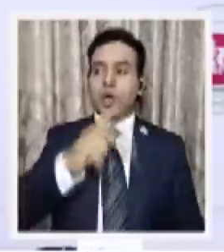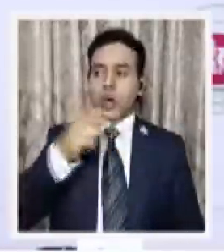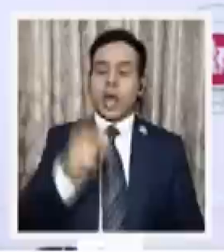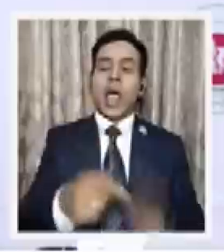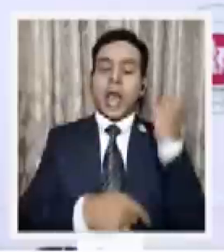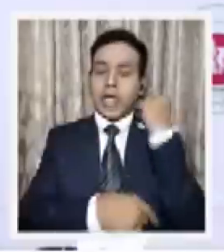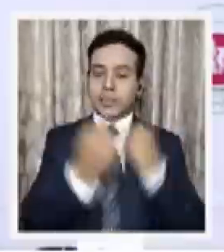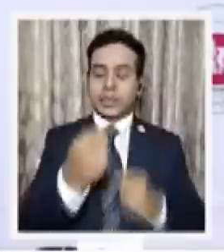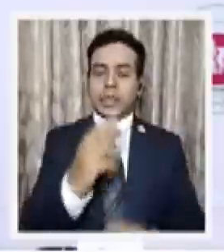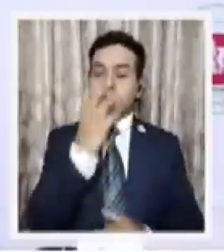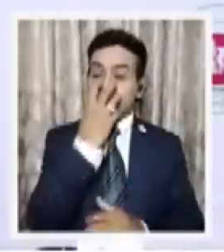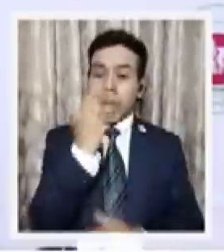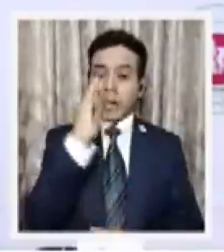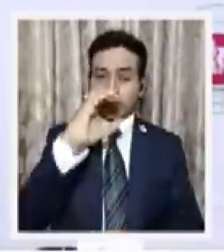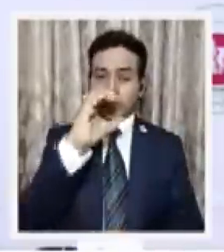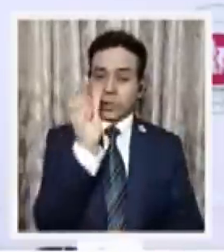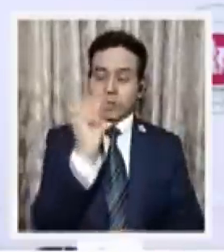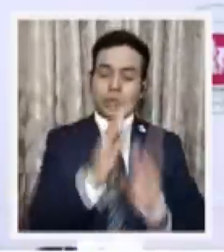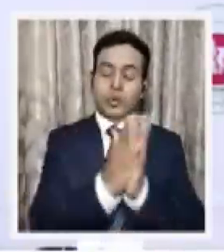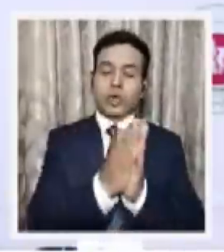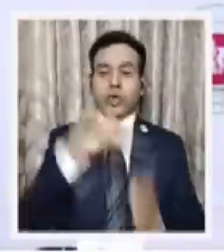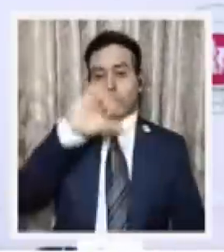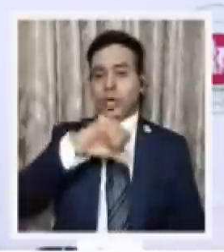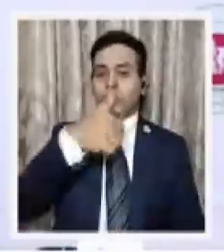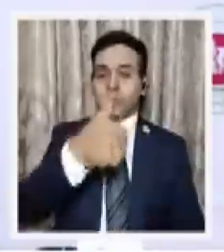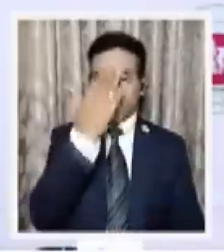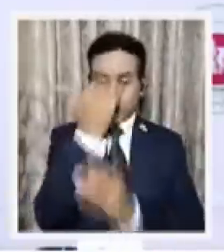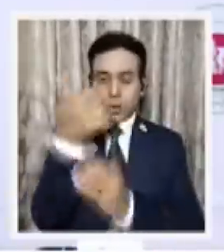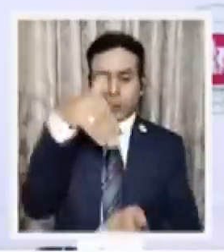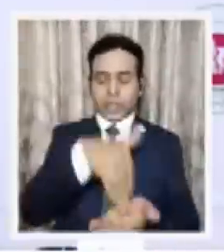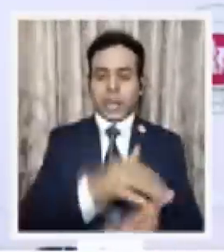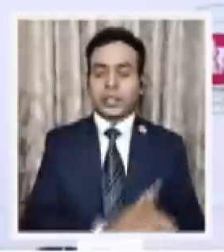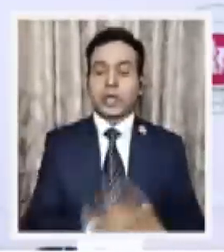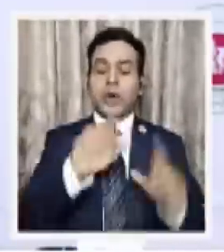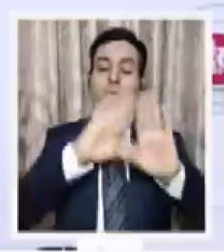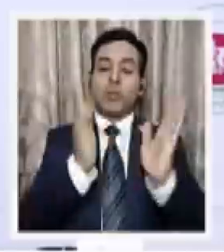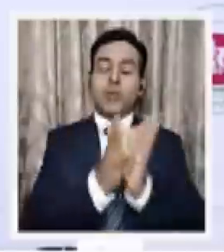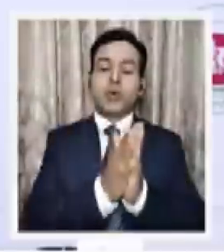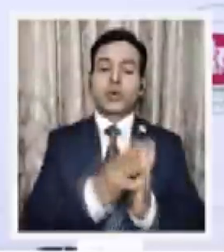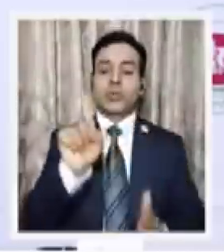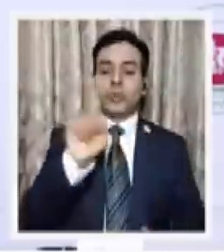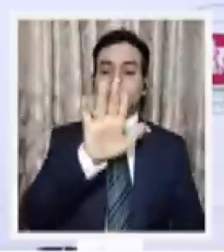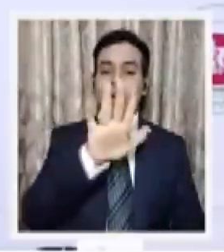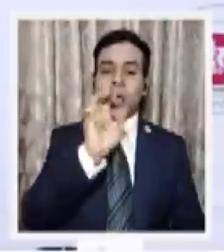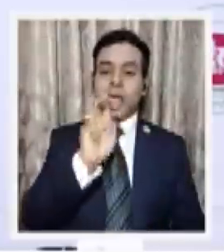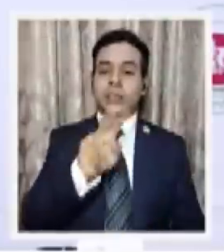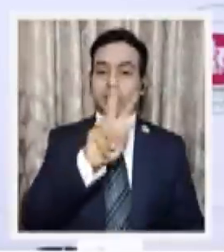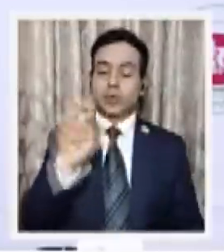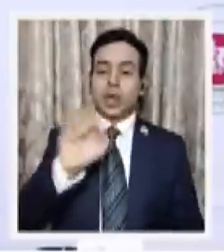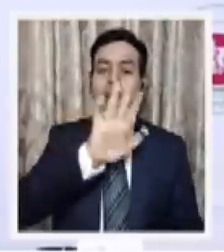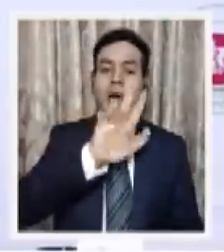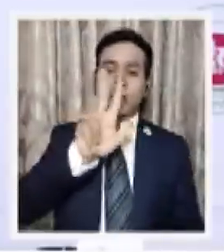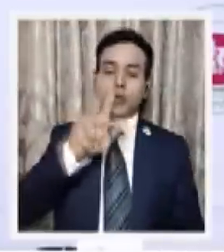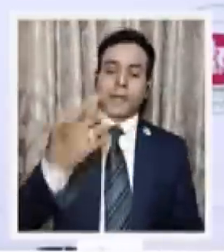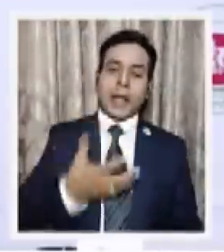আইসিইউ শয্যা রোগী ভর্তি আছেন 96 জন। সারা দেশে সব মিলিয়ে শয্যা সংখ্যা 15,258টি, রোগী